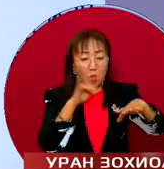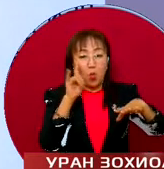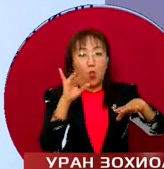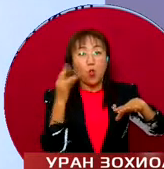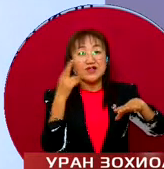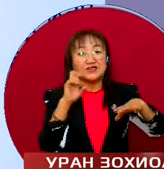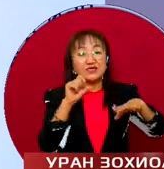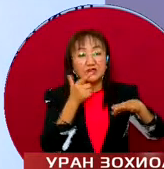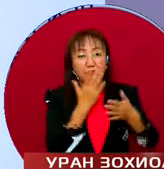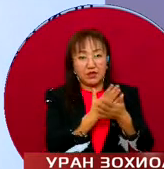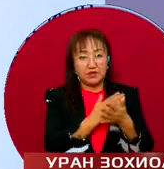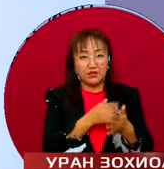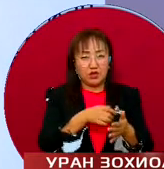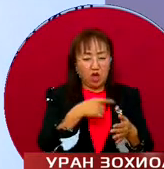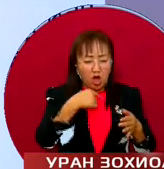байна.